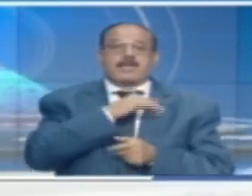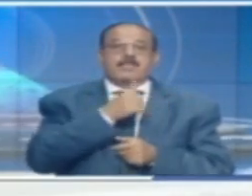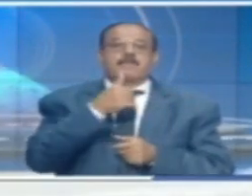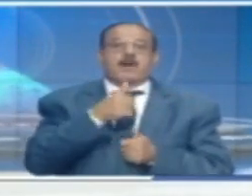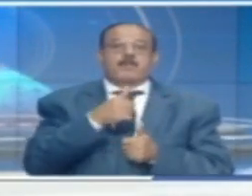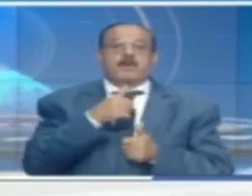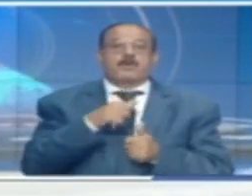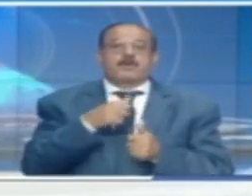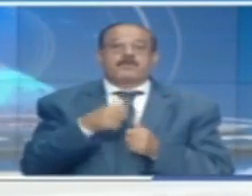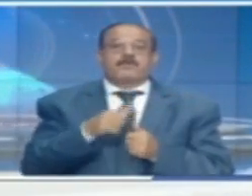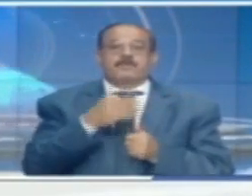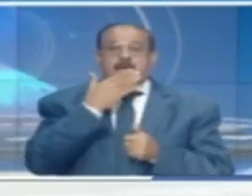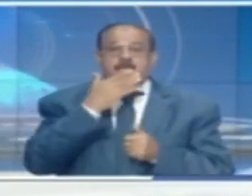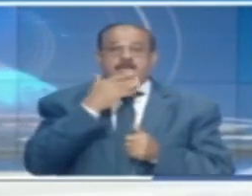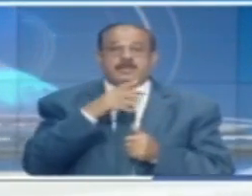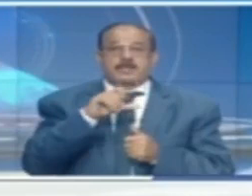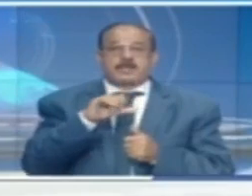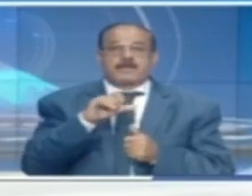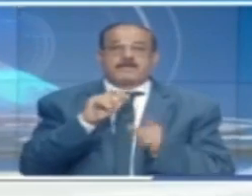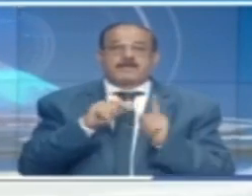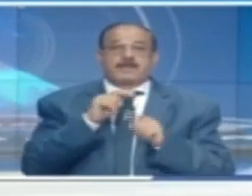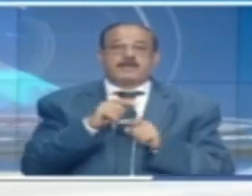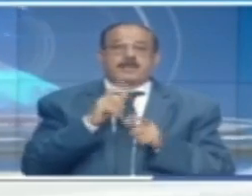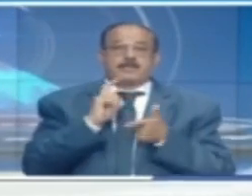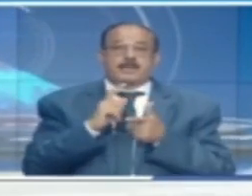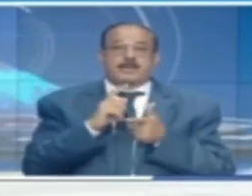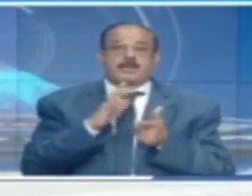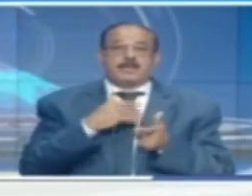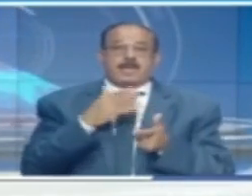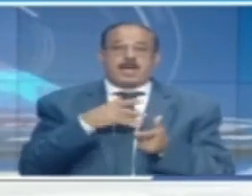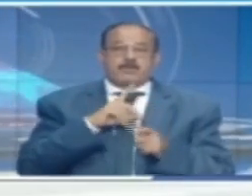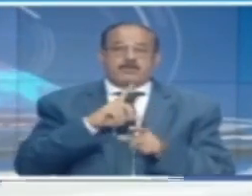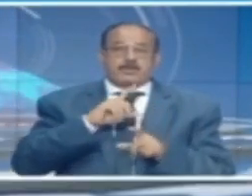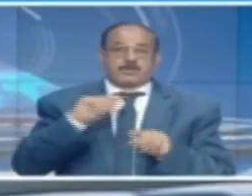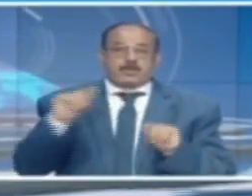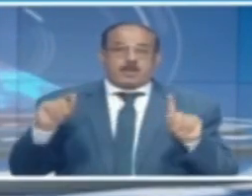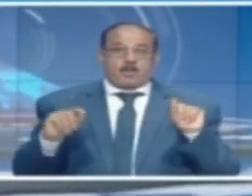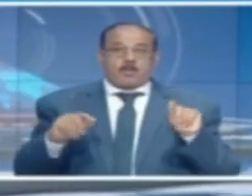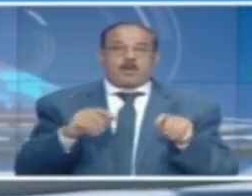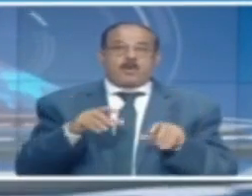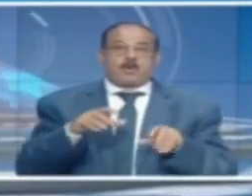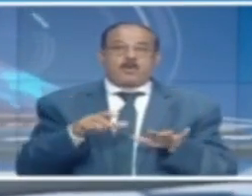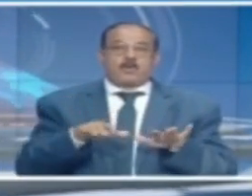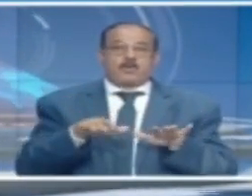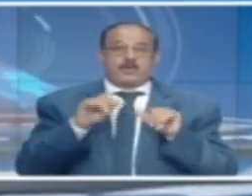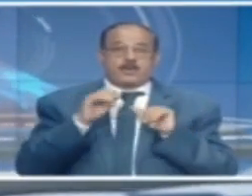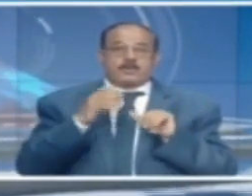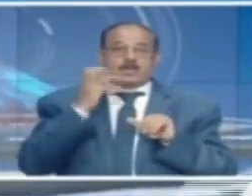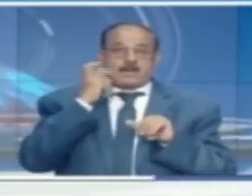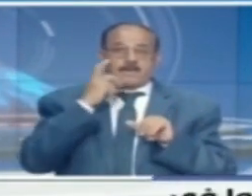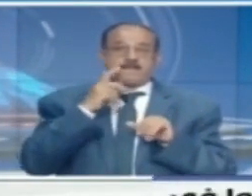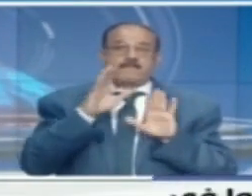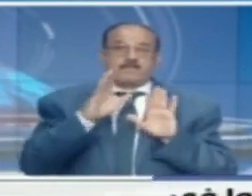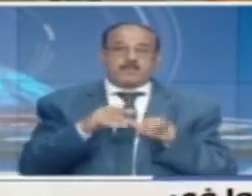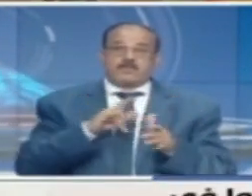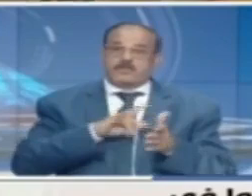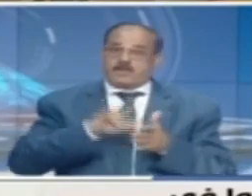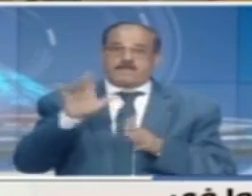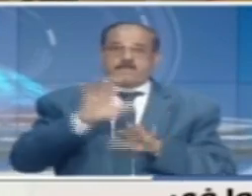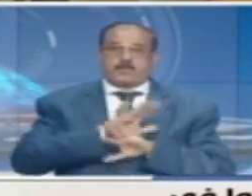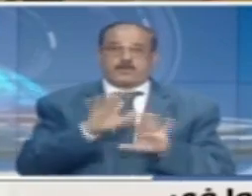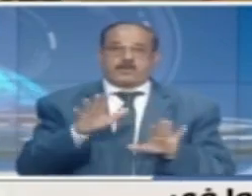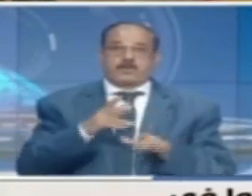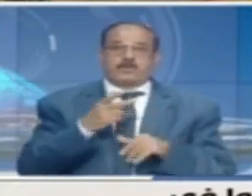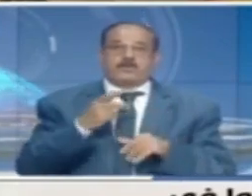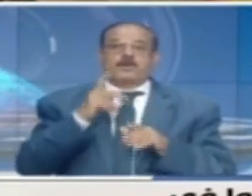المتحدة. وأضاف بايدن أن 90% من الأمريكيين الذين كانوا يريدون مغادرة أفغانستان تمكنوا من ذلك وأن